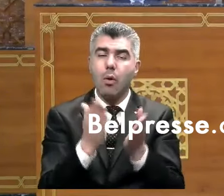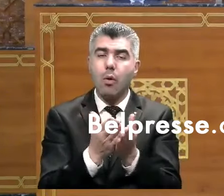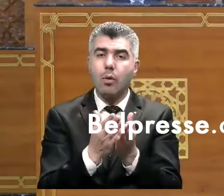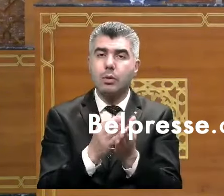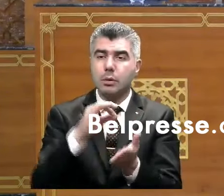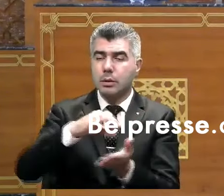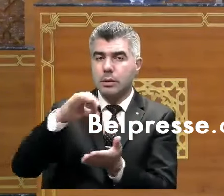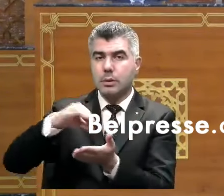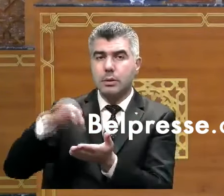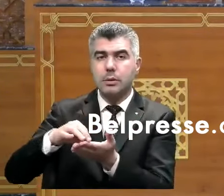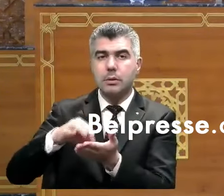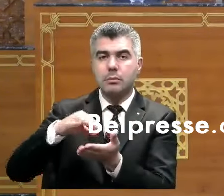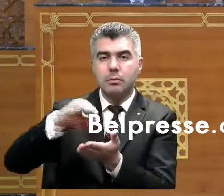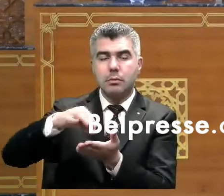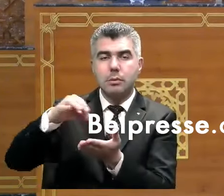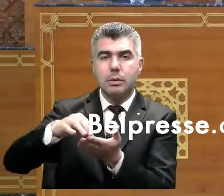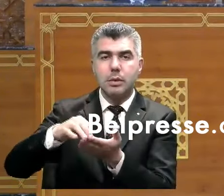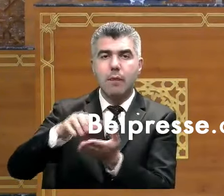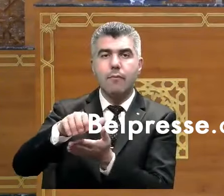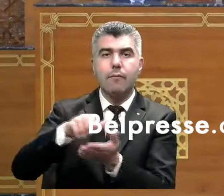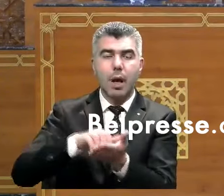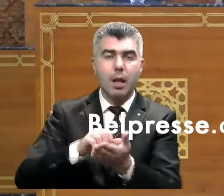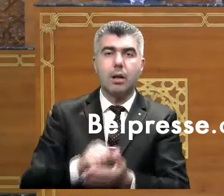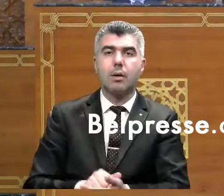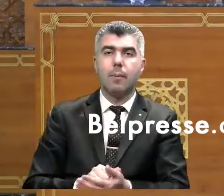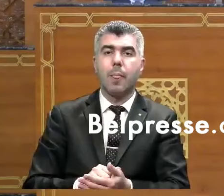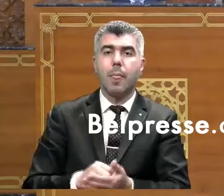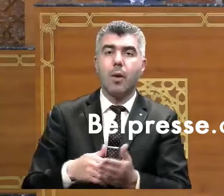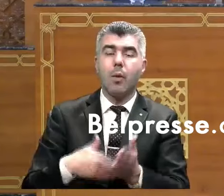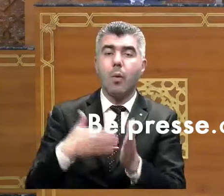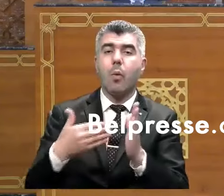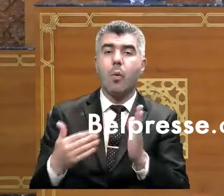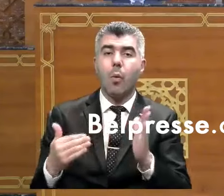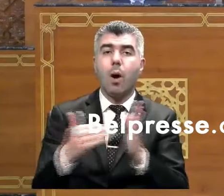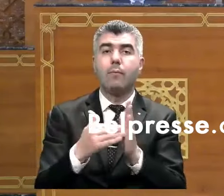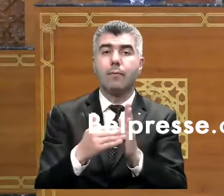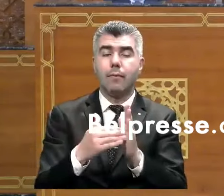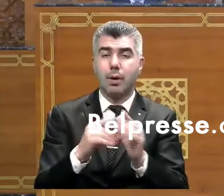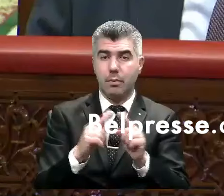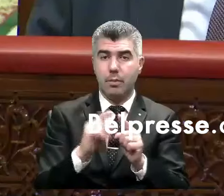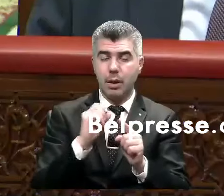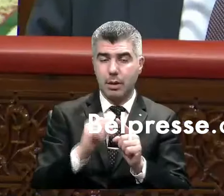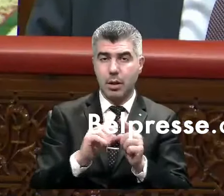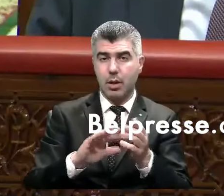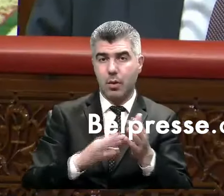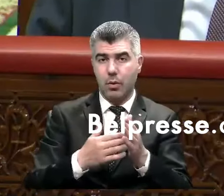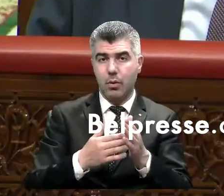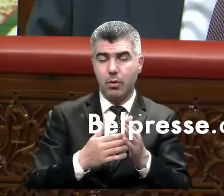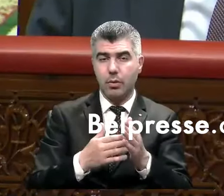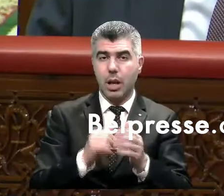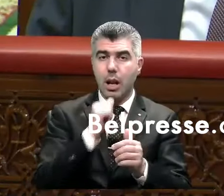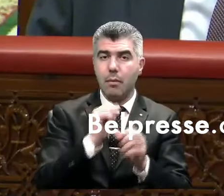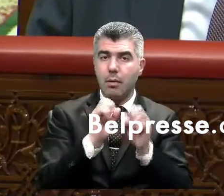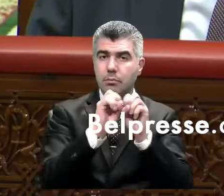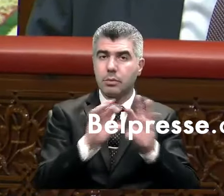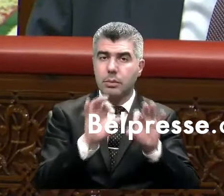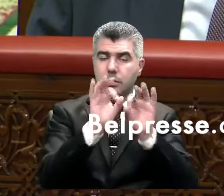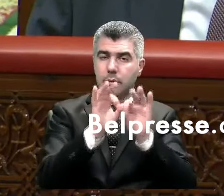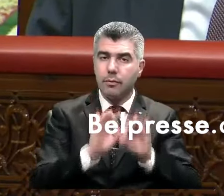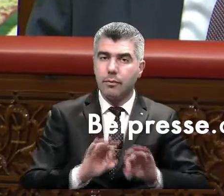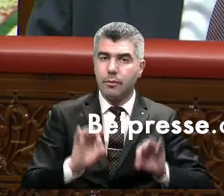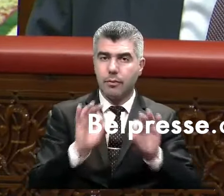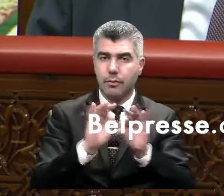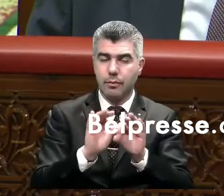لدوائر السقي الكبير توقفات عمليه الرا في انتظار تحسن الواردات من الماء وباعتبار